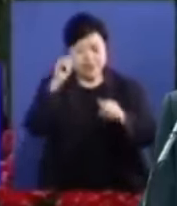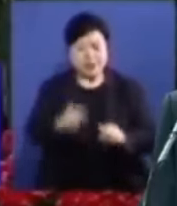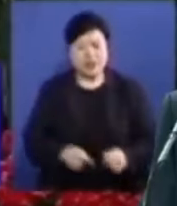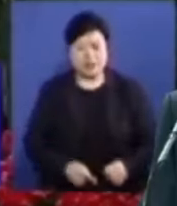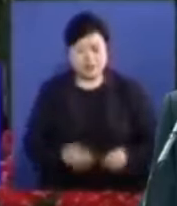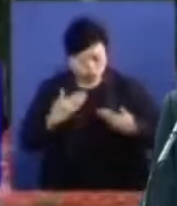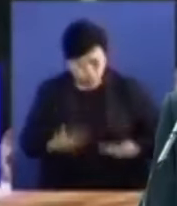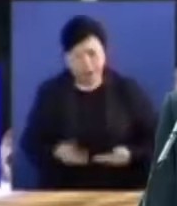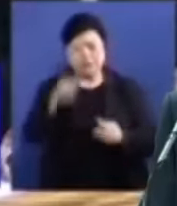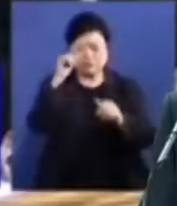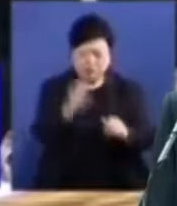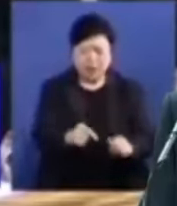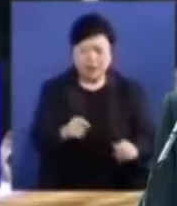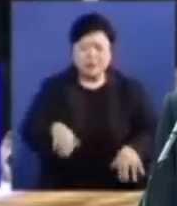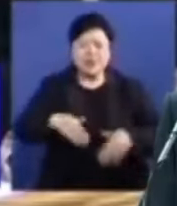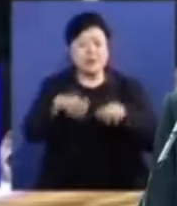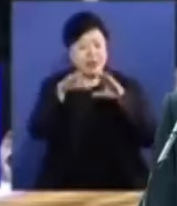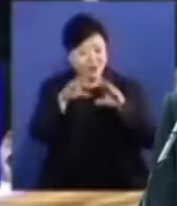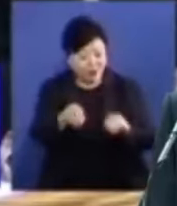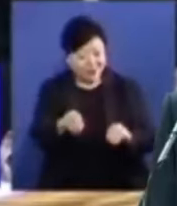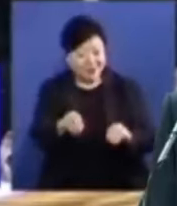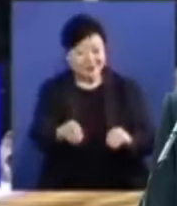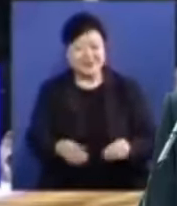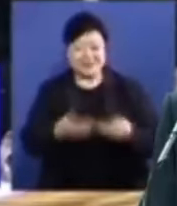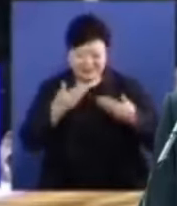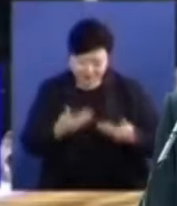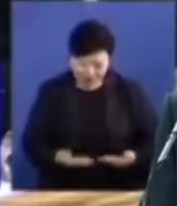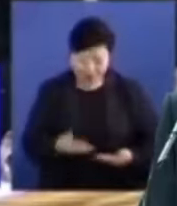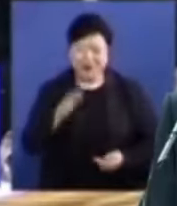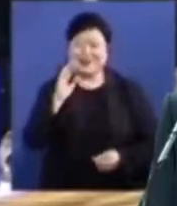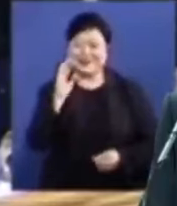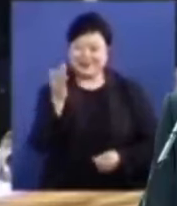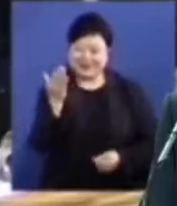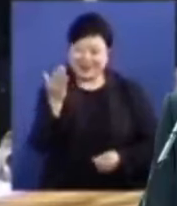고요하라 하시니 바람이 그치고 아주 잔잔하시더라.